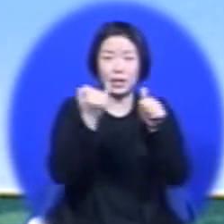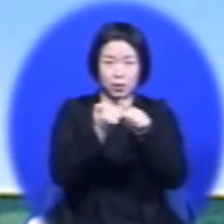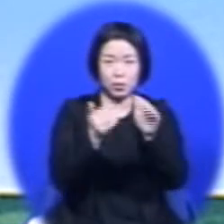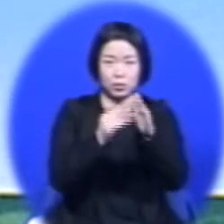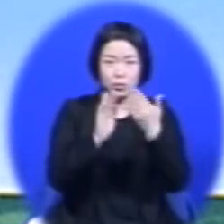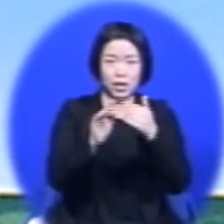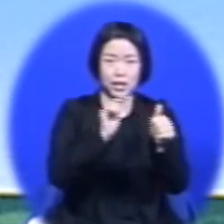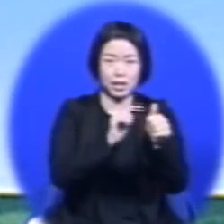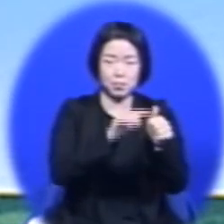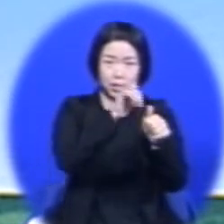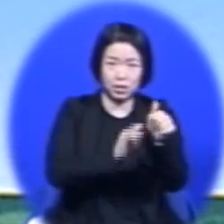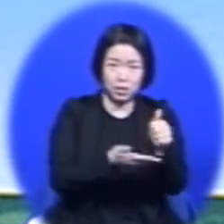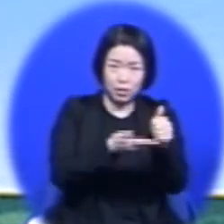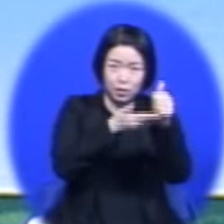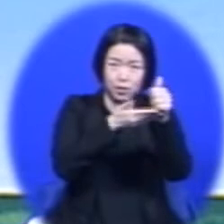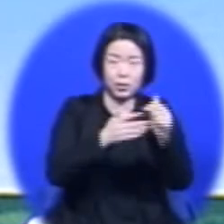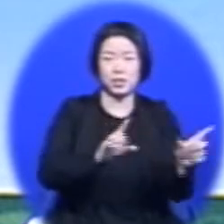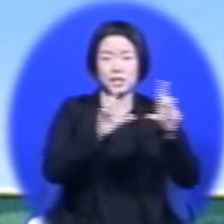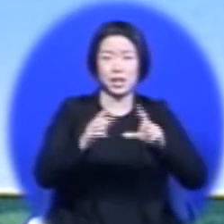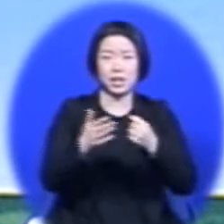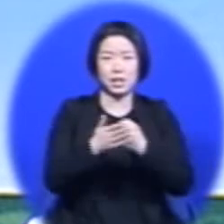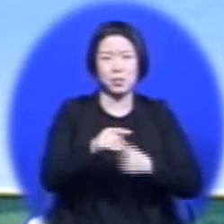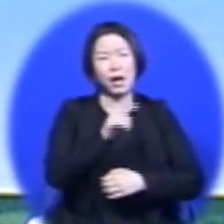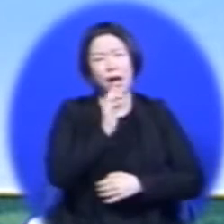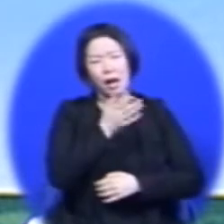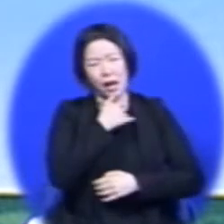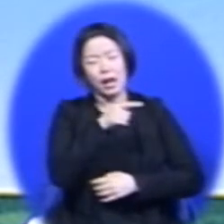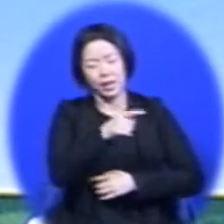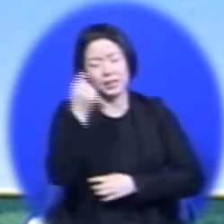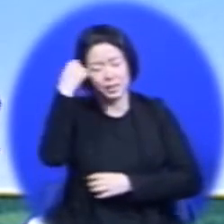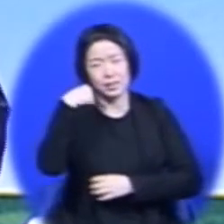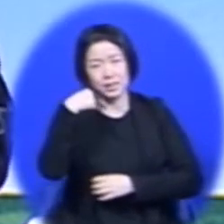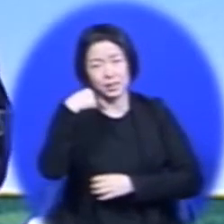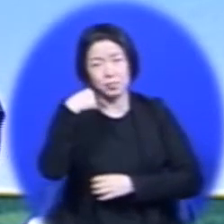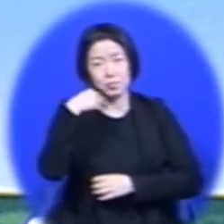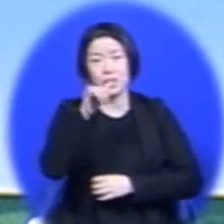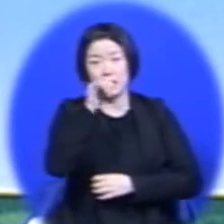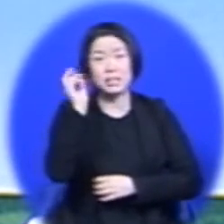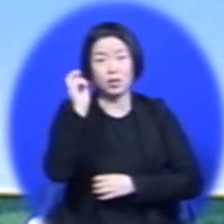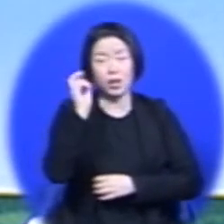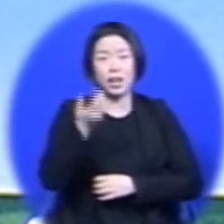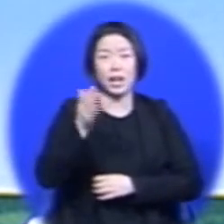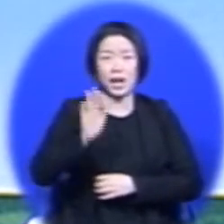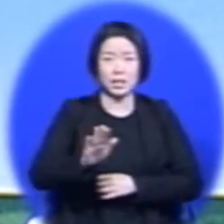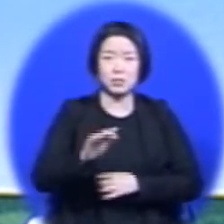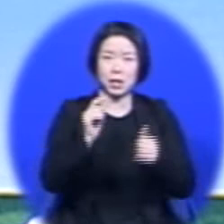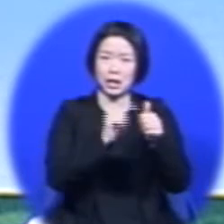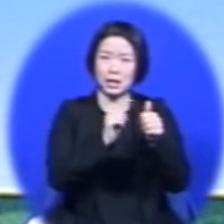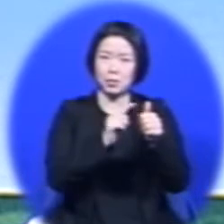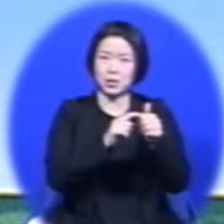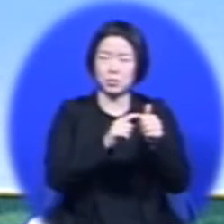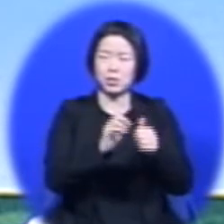남편을 섬기고 사니까 아, 그러니까 아, 그 느낌이구나 이러실 수 있겠는지 모르겠는데 남자들은 영